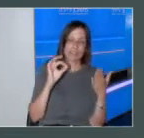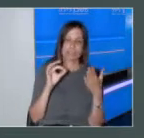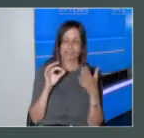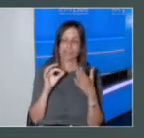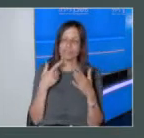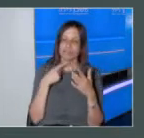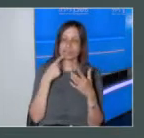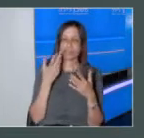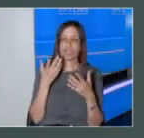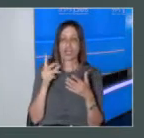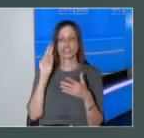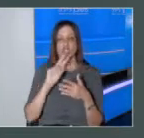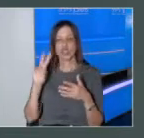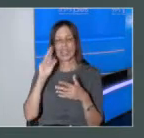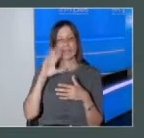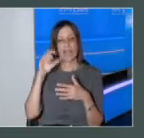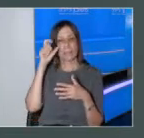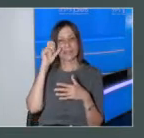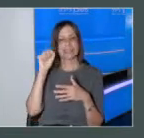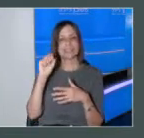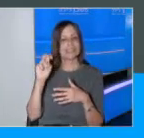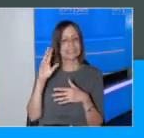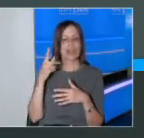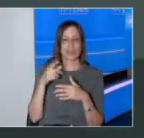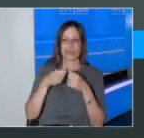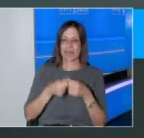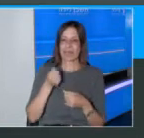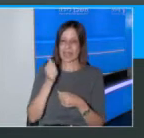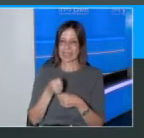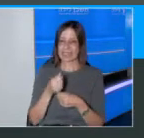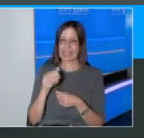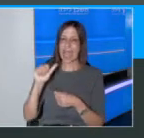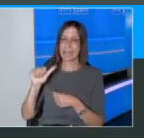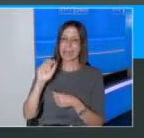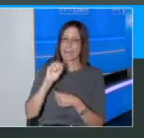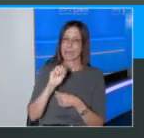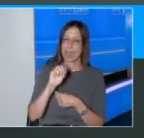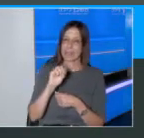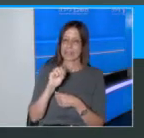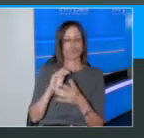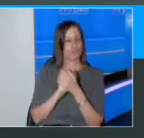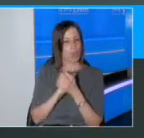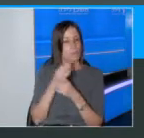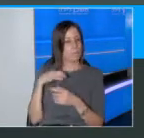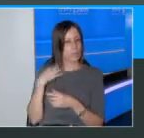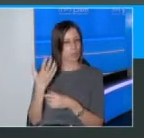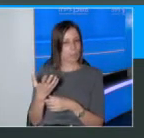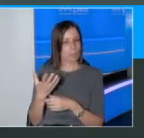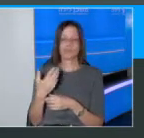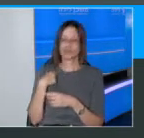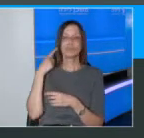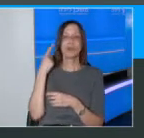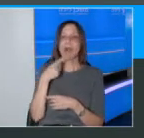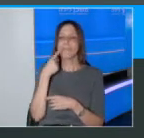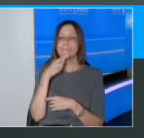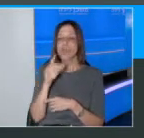של שקד וגם של שר. חברת הכנסת אמילי מואטי מהעבודה, שלום לך. שלום חבר, מה שלומך? אני בסדר. אנחנו שומעים את